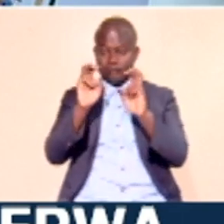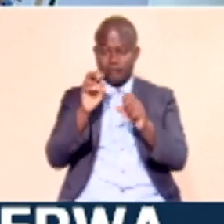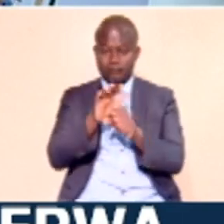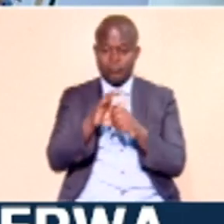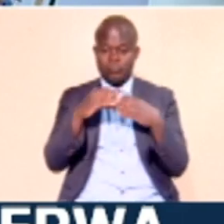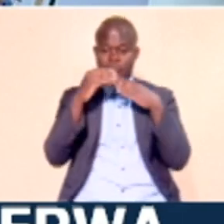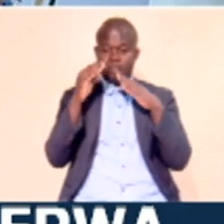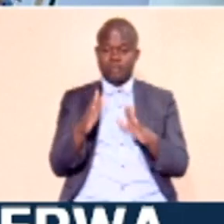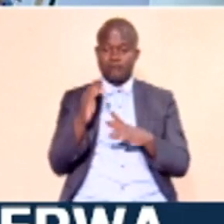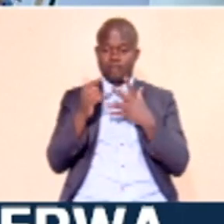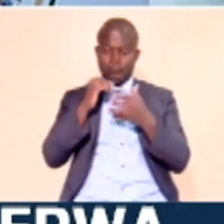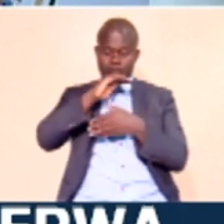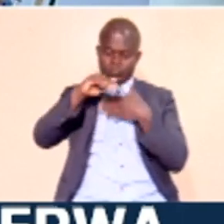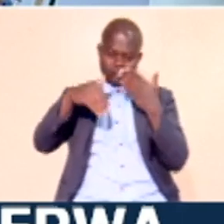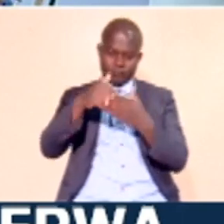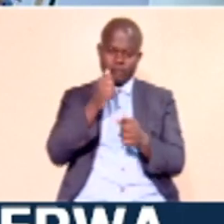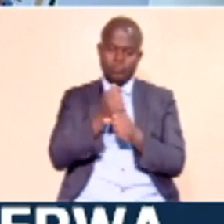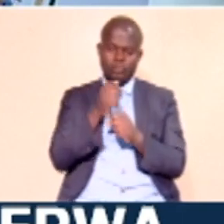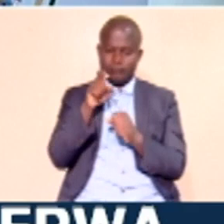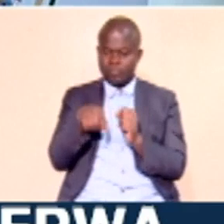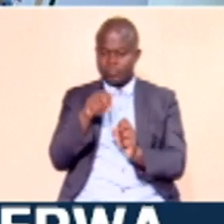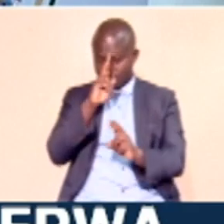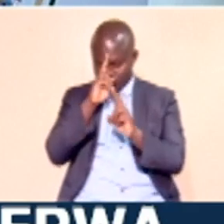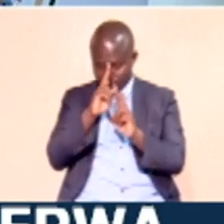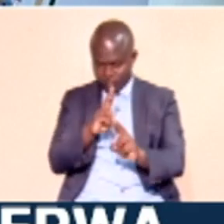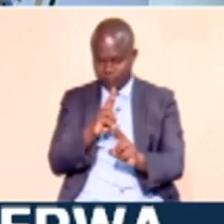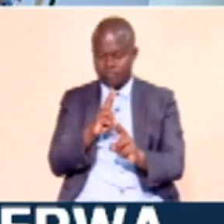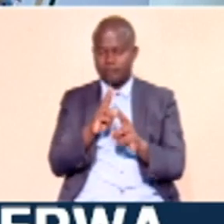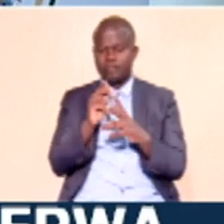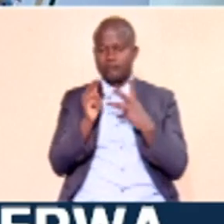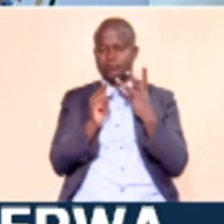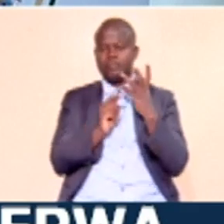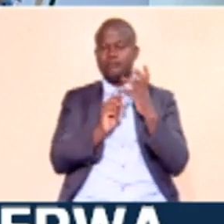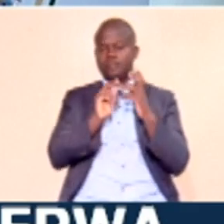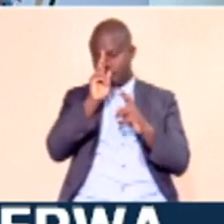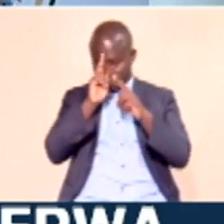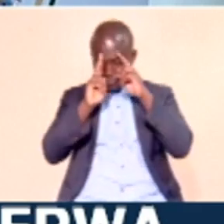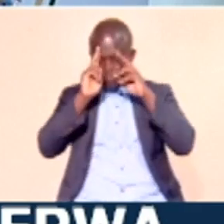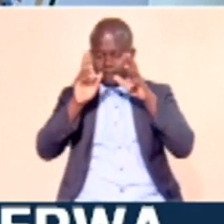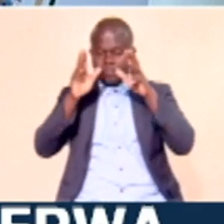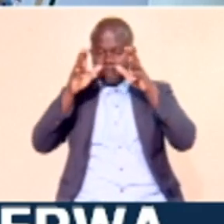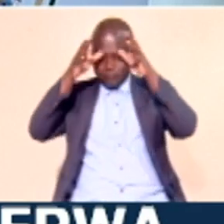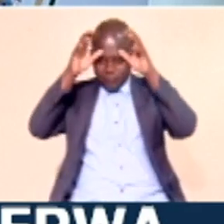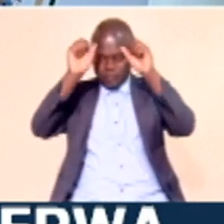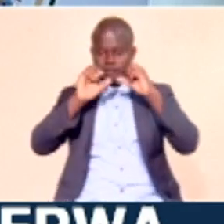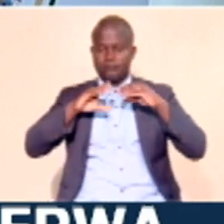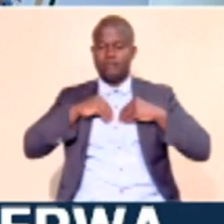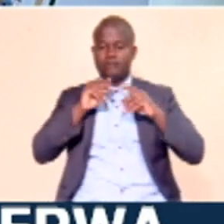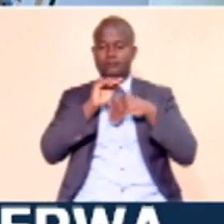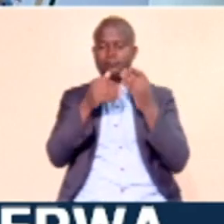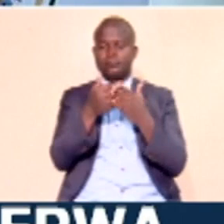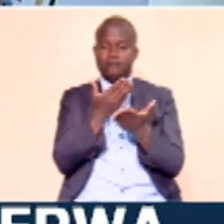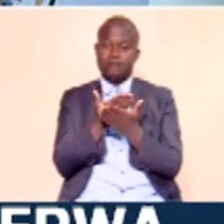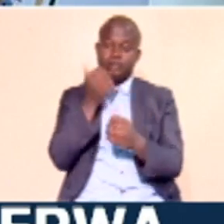abayobozi ku byo dukora byose tugomba kubahiriza ibyo umukuru w'igihugu yemereye abaturage,